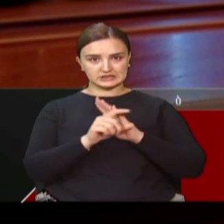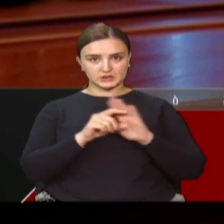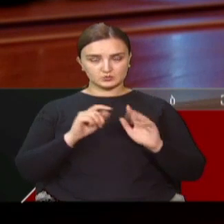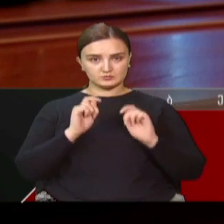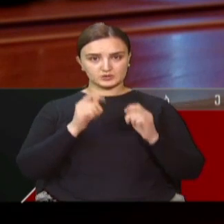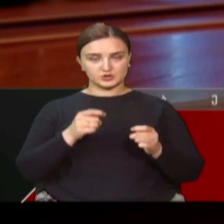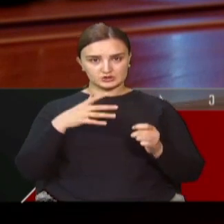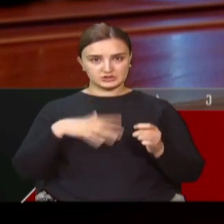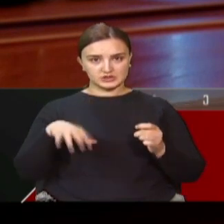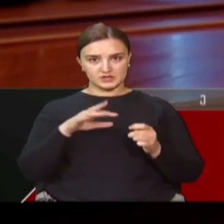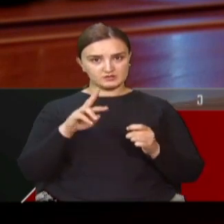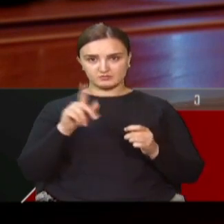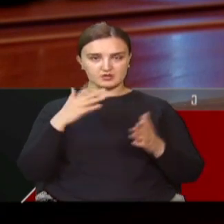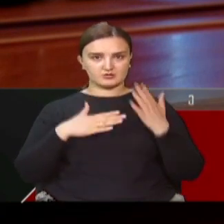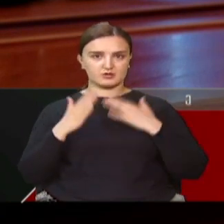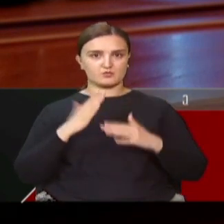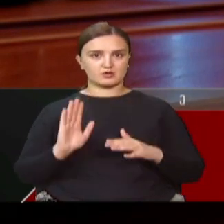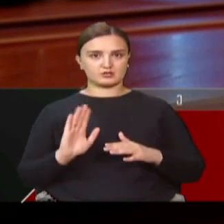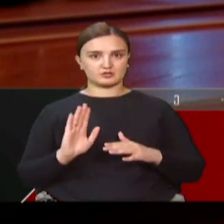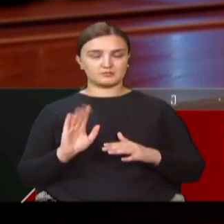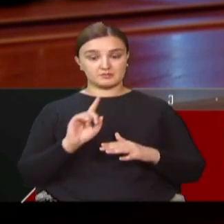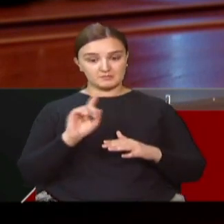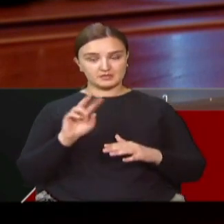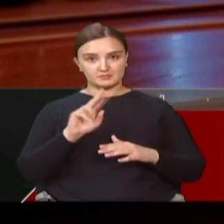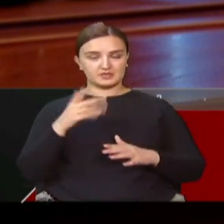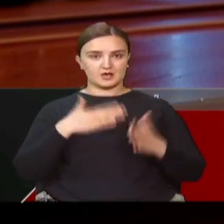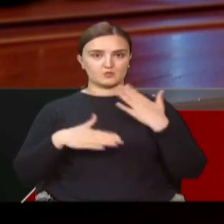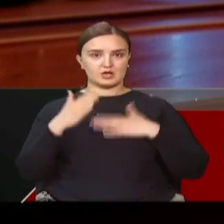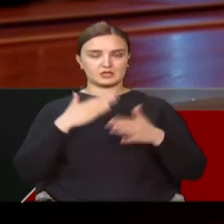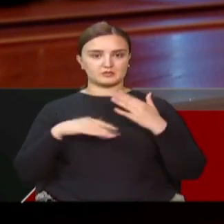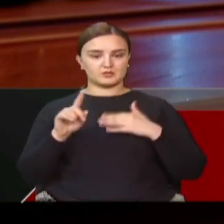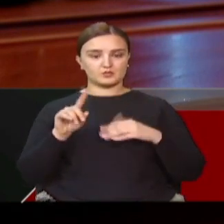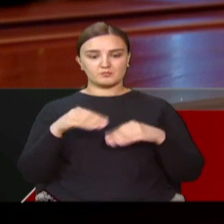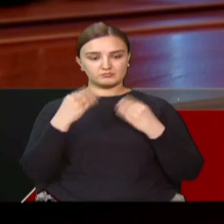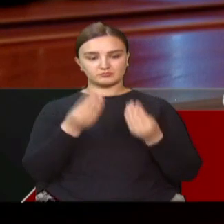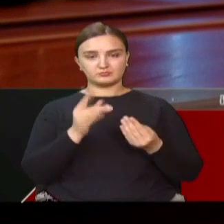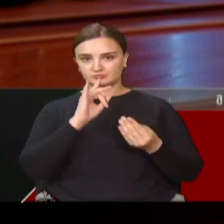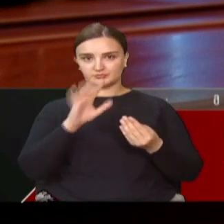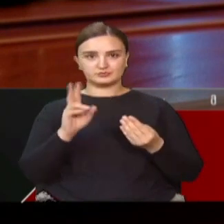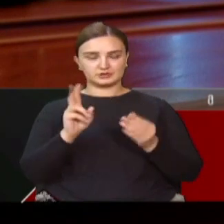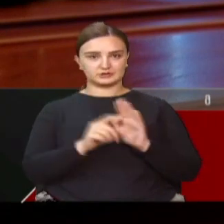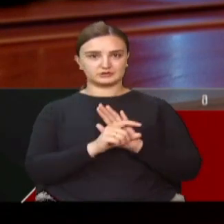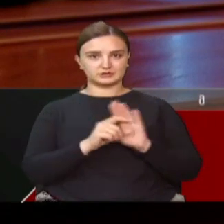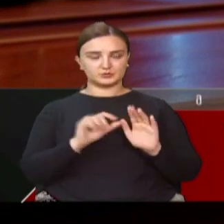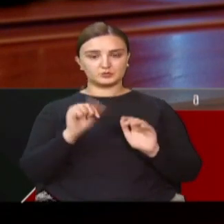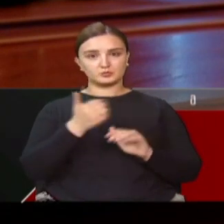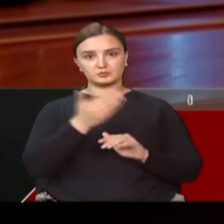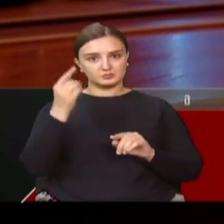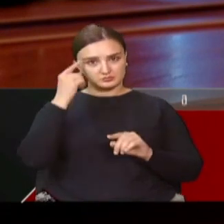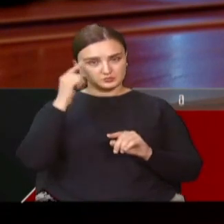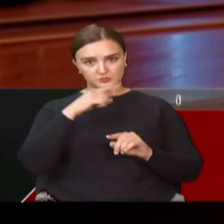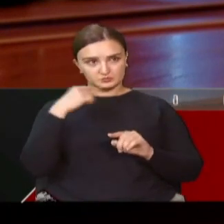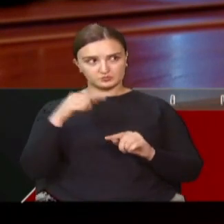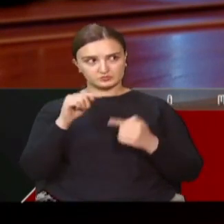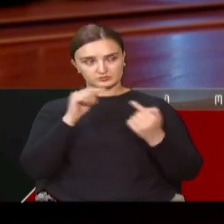mianichos sakartvelos. Ar gauhardeba. Magram, gauhardeba is rom ar mianicheba kandidati statusi da rogor goniat prorusu